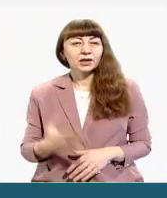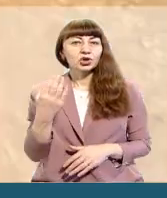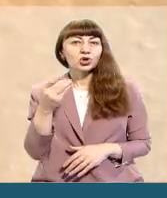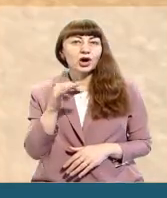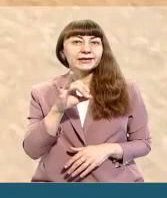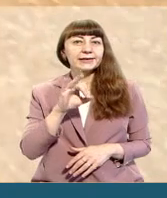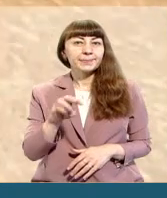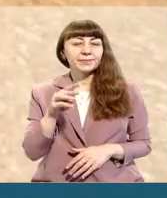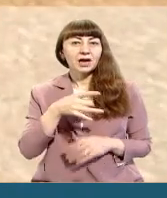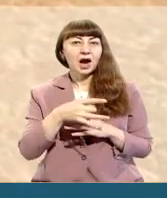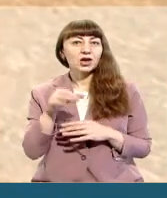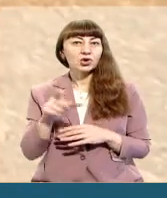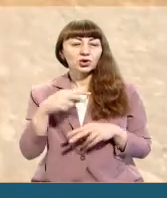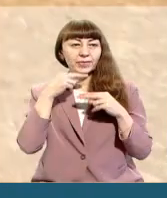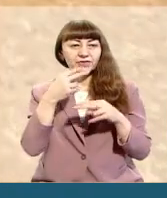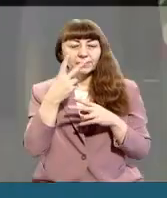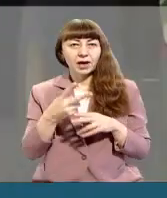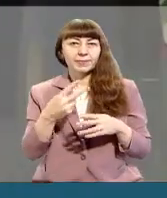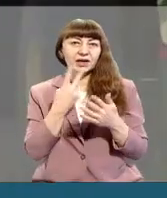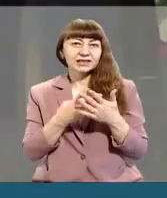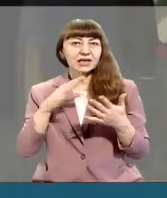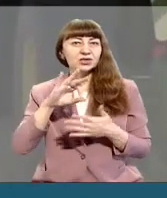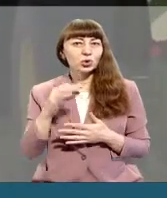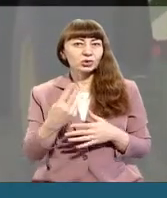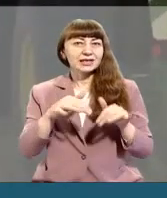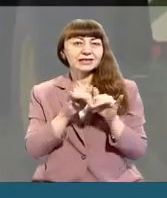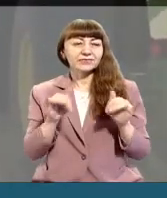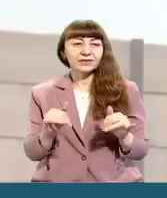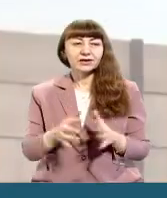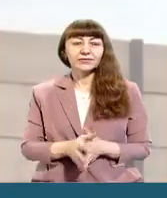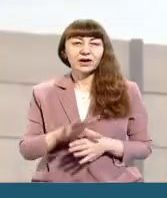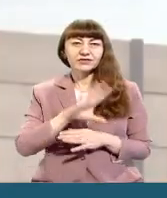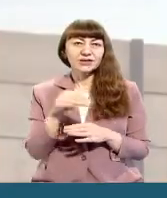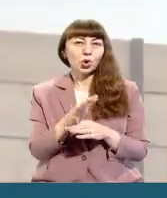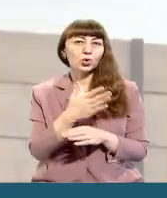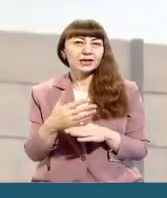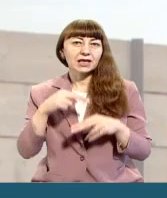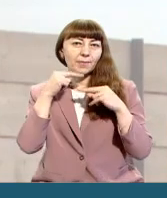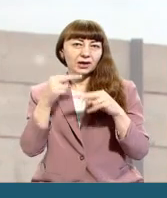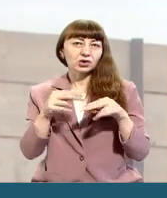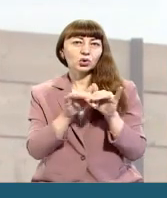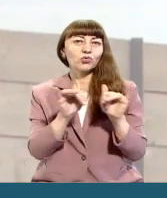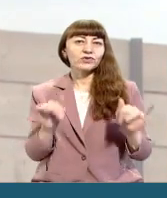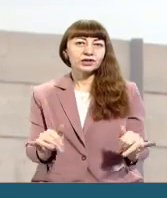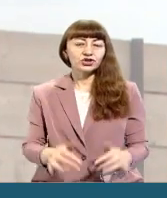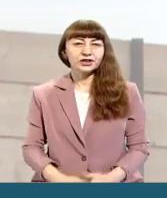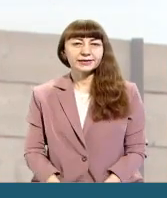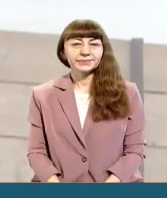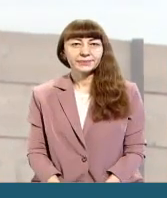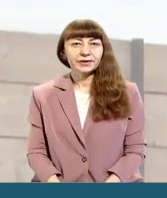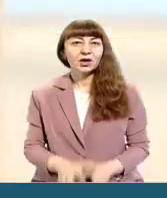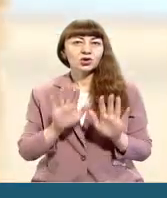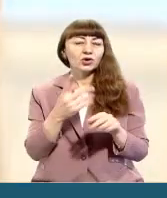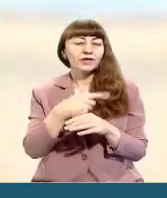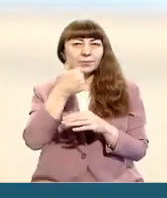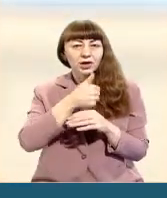даму көрсеткіштеріне де тоқталды. Айтуынша, барлық салада өсім бар. Тек биыл ауыл шаруашылығы өндірісі кенжелеп қалып отыр. Оған қолайсыз